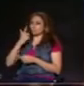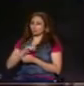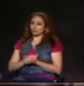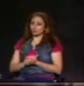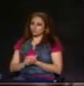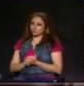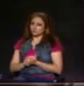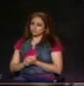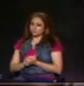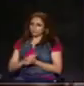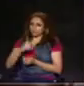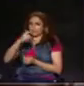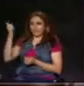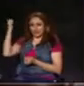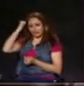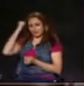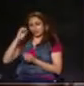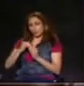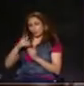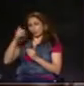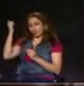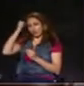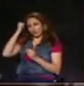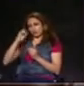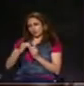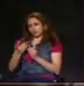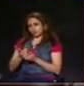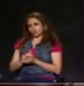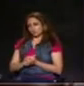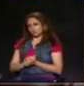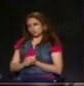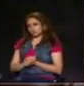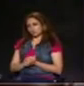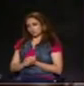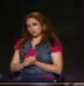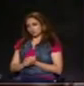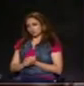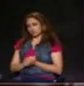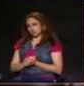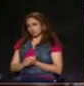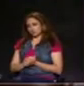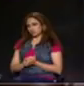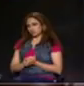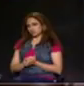عليها؟ حاجة قلتيها وندمان عليها؟ كل اف قلتها لأمي،